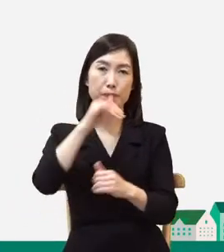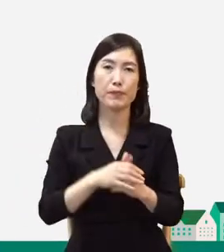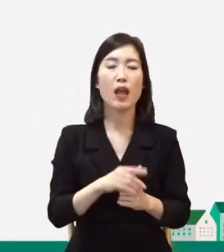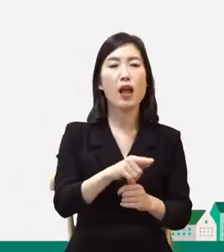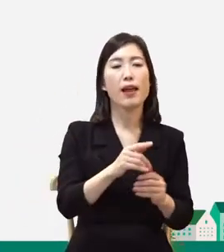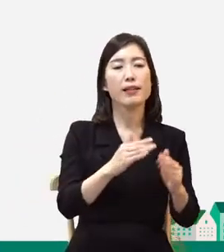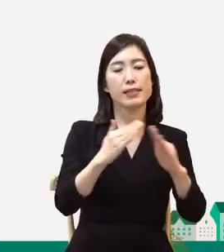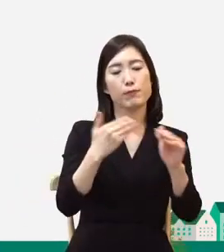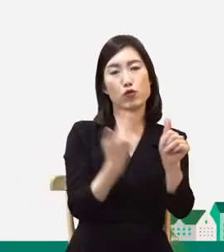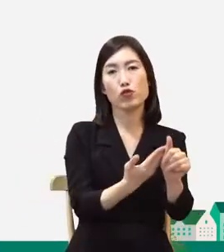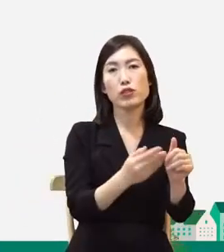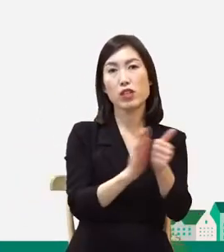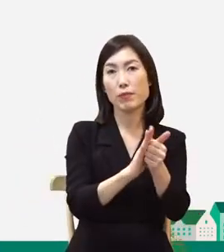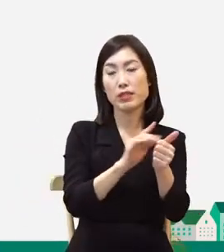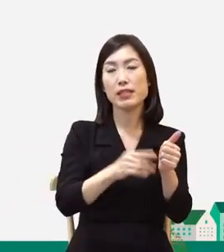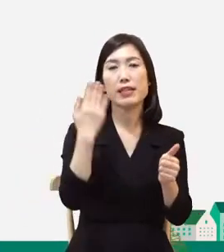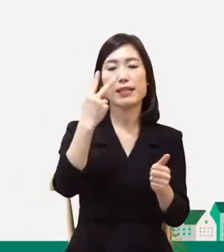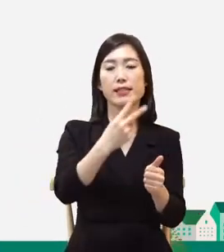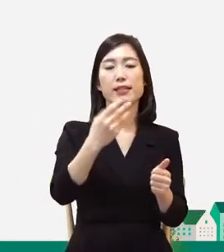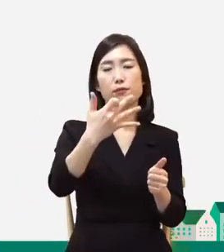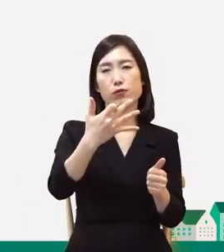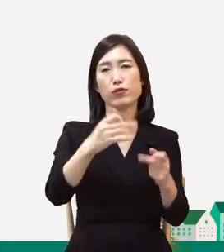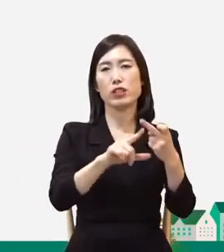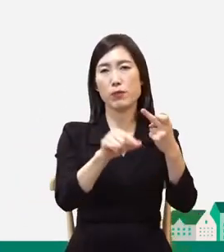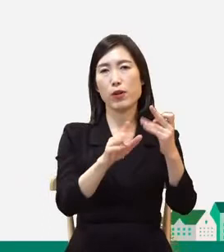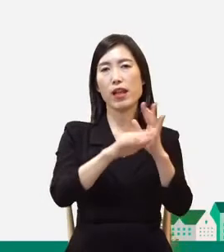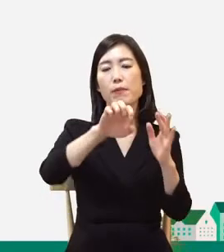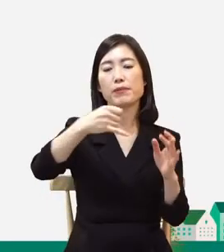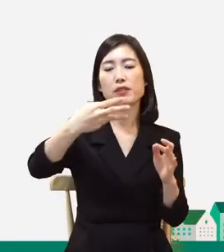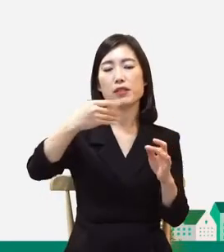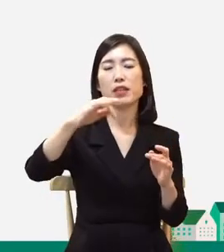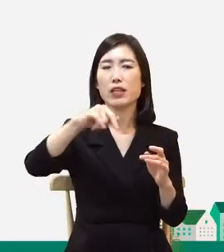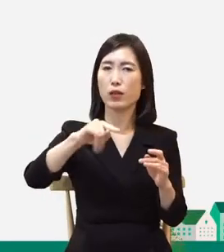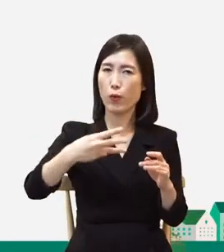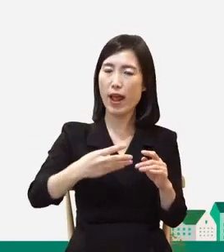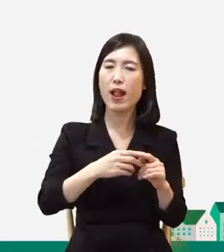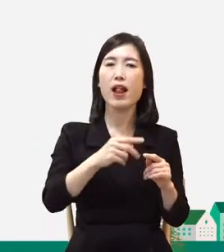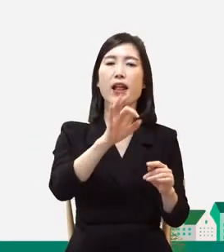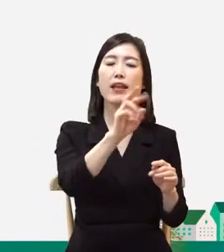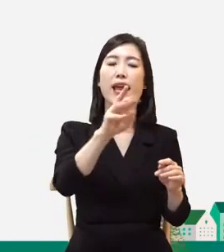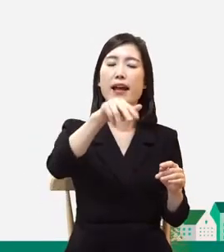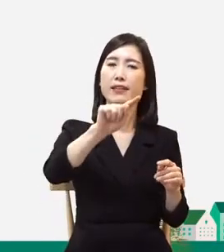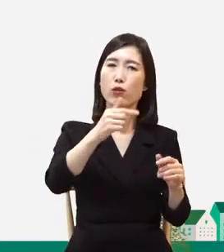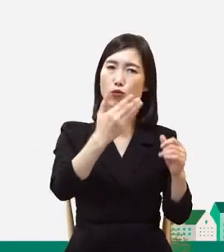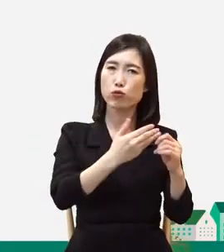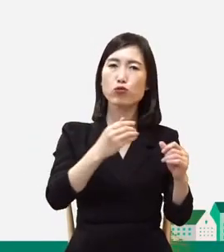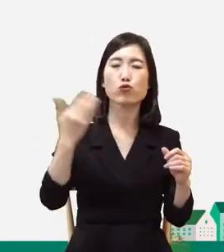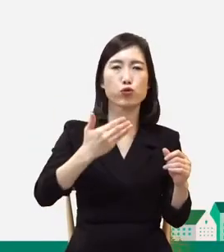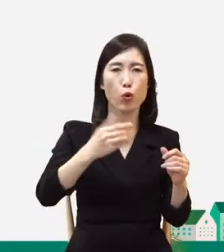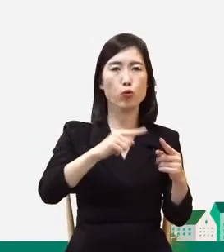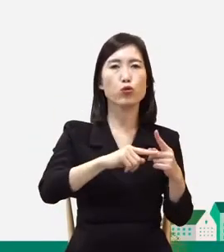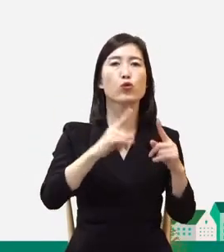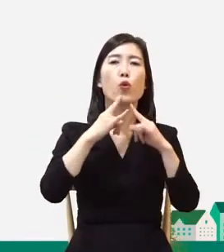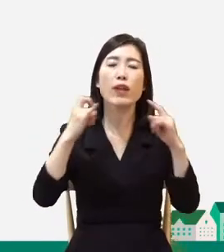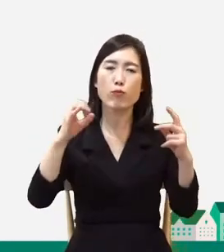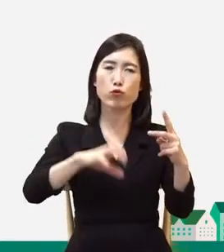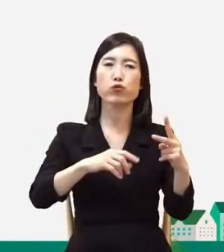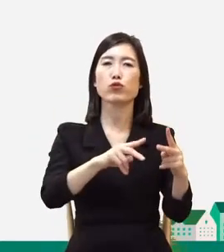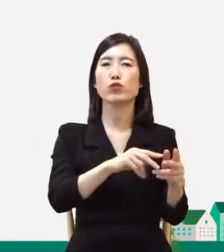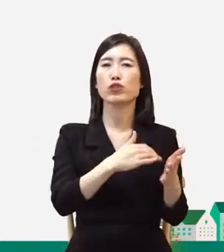공급형 주택의 경우 2019년 12월 저희 프리엘이 양천구, 동대문구, 구로구에 24호를